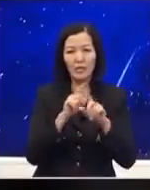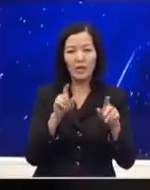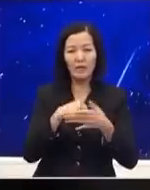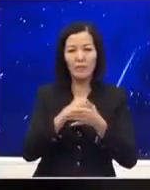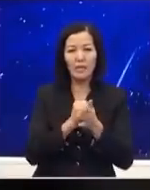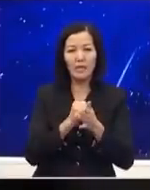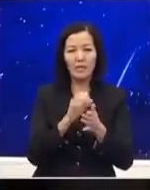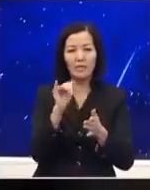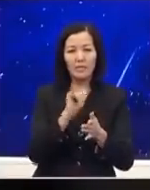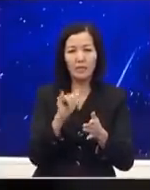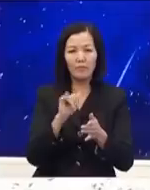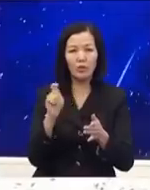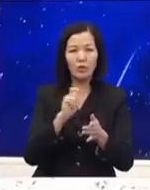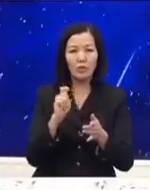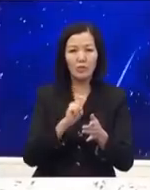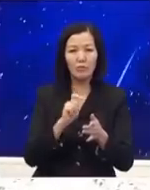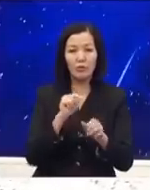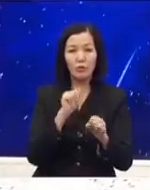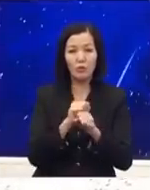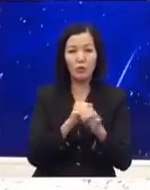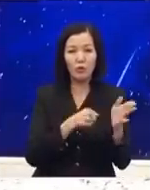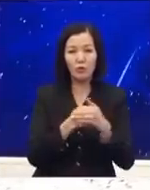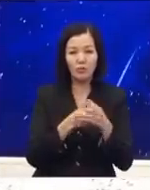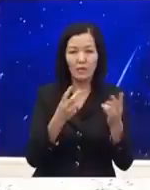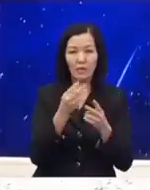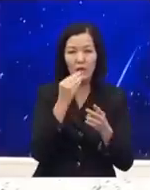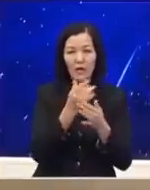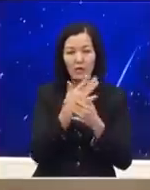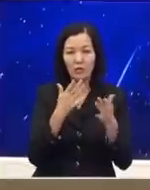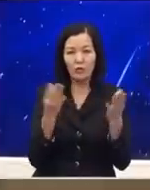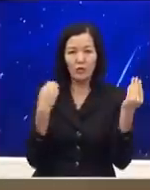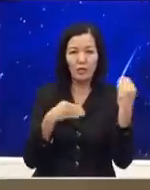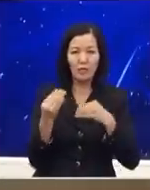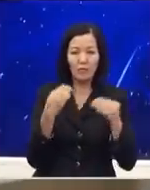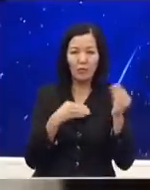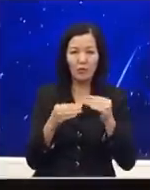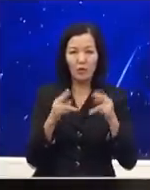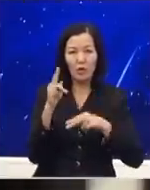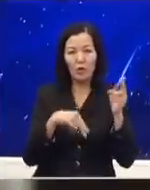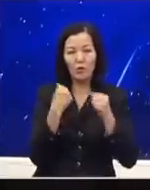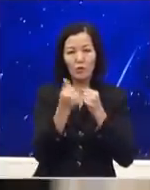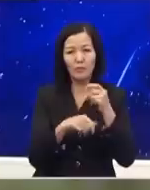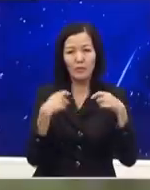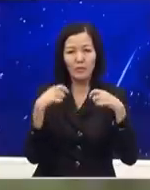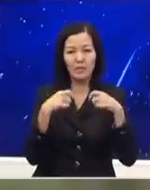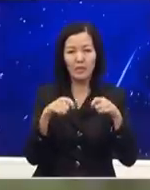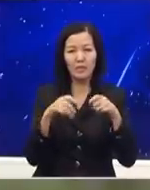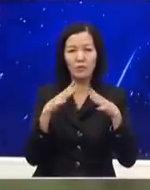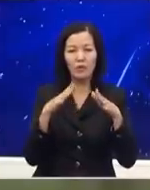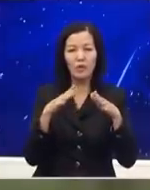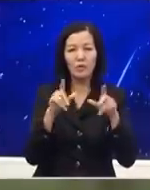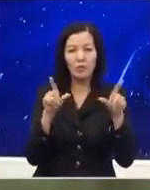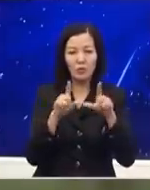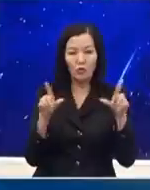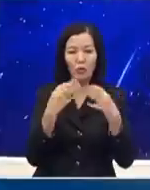сай сенбі жексенбі жұмыс істемеу керек. Бұл күндері тек азық-түлік киім дүкендері мен құрылыс материалдарын сататын сауда орталықтарына